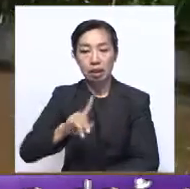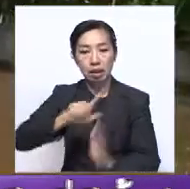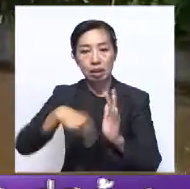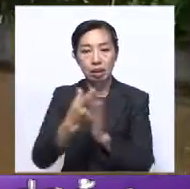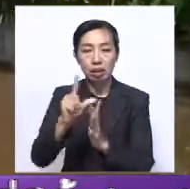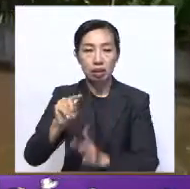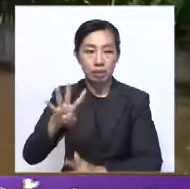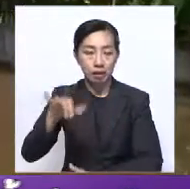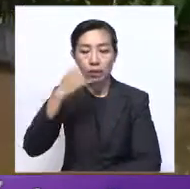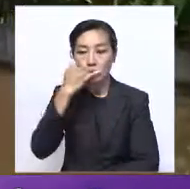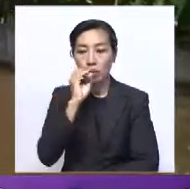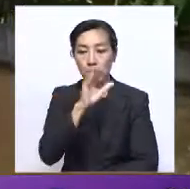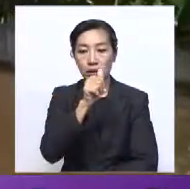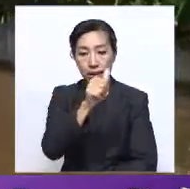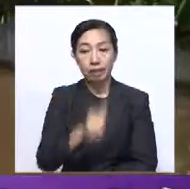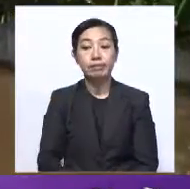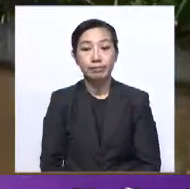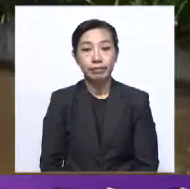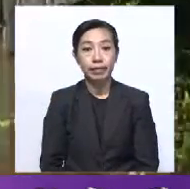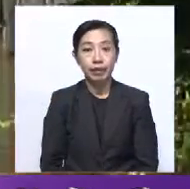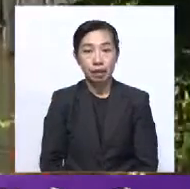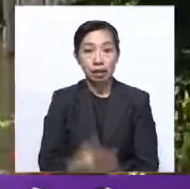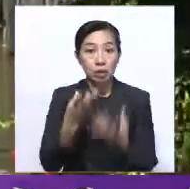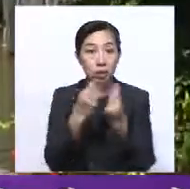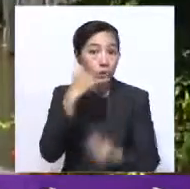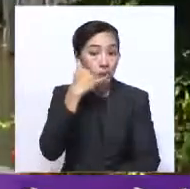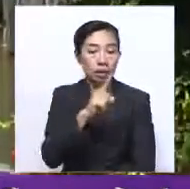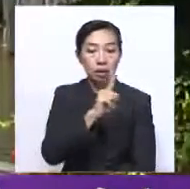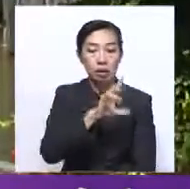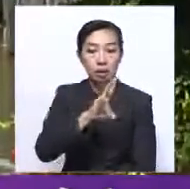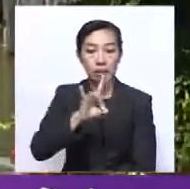24ชั่วโมงค่ะย้ำกันอีกครั้งหนึ่งนะคะ1784ตลอด24ชั่วโมงค่ะ